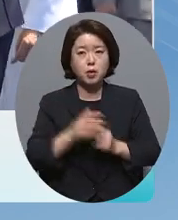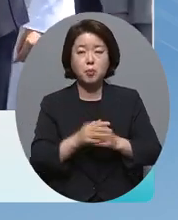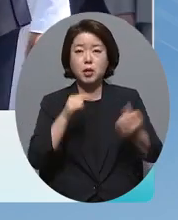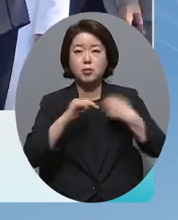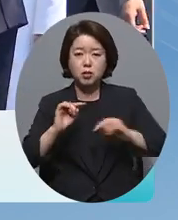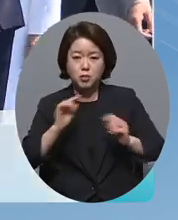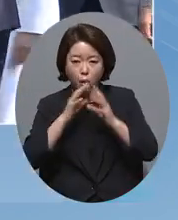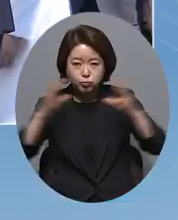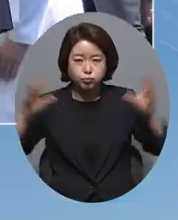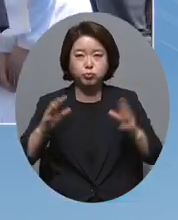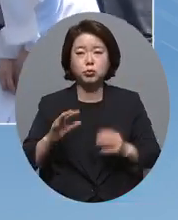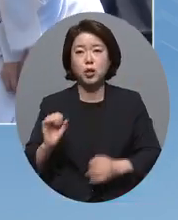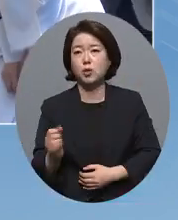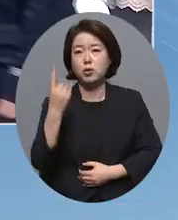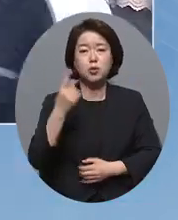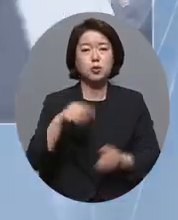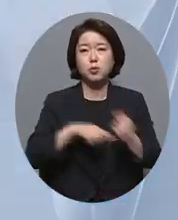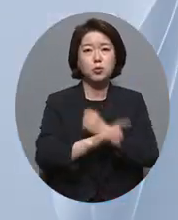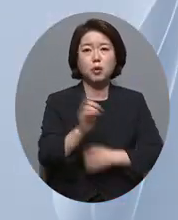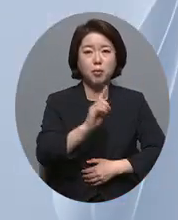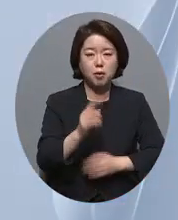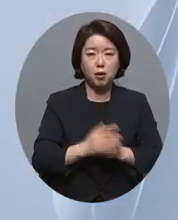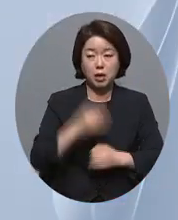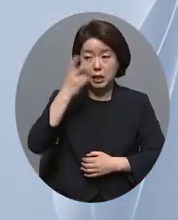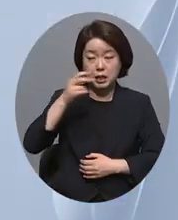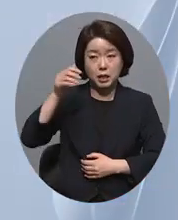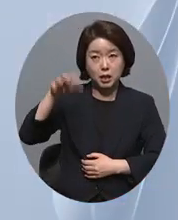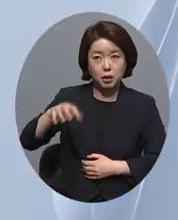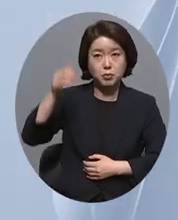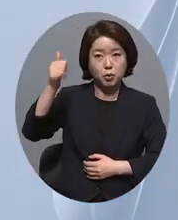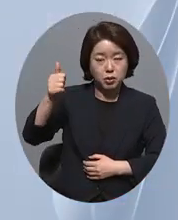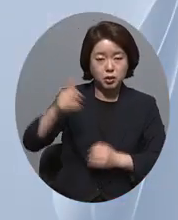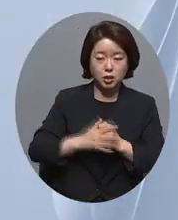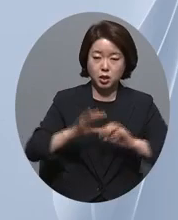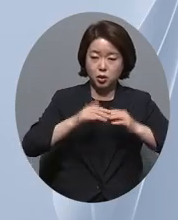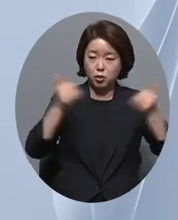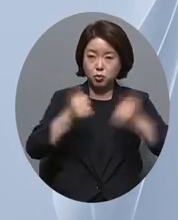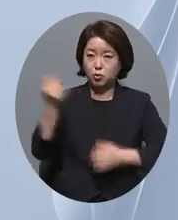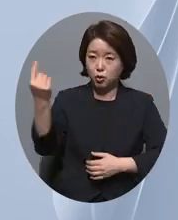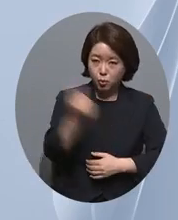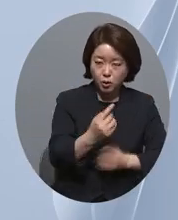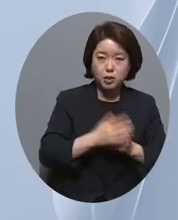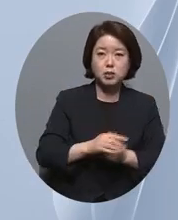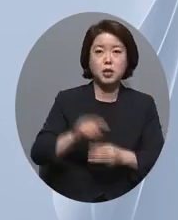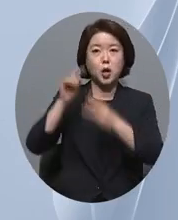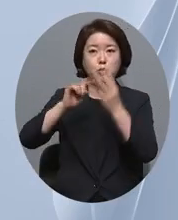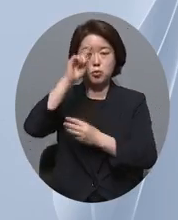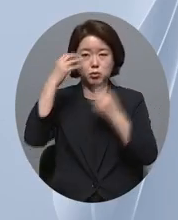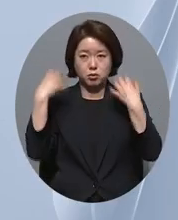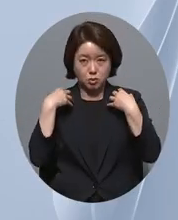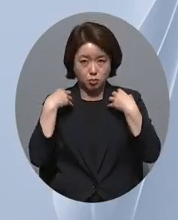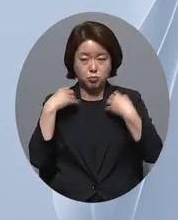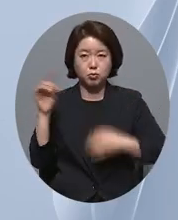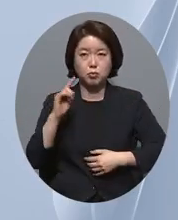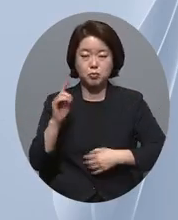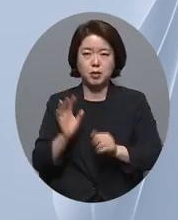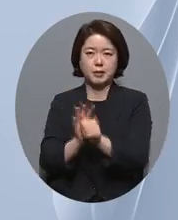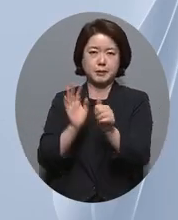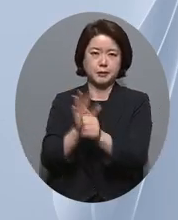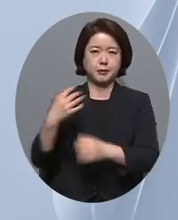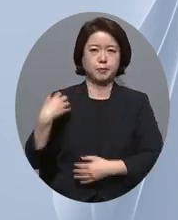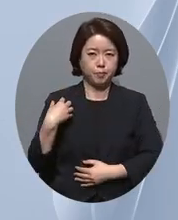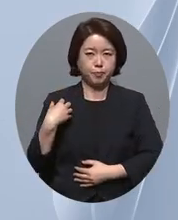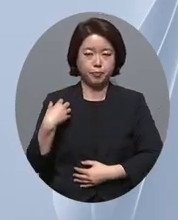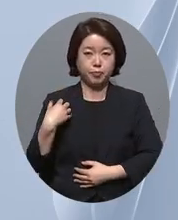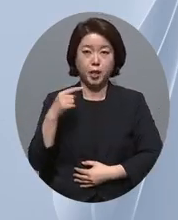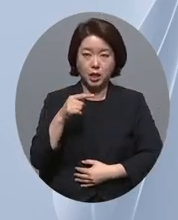불러일으키는 이유가 무엇이냐 결국에 감사원장이 이제 국회에 나와서 했던 발언이었던 윤석열 정부를 지원하는